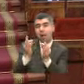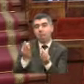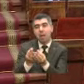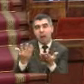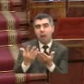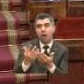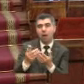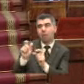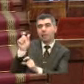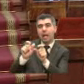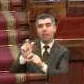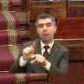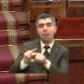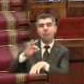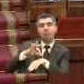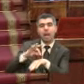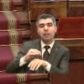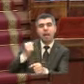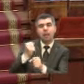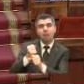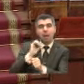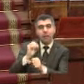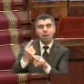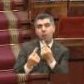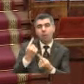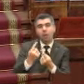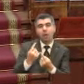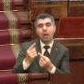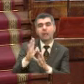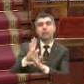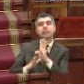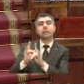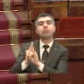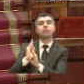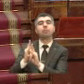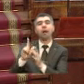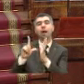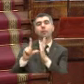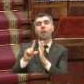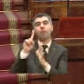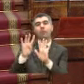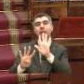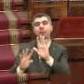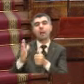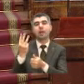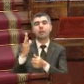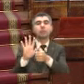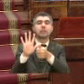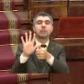المتوفى للتعويض، وهذا حسب ظاهر 1963. السيد الوزير، الواقع كيتمس غير